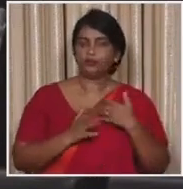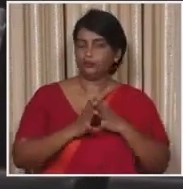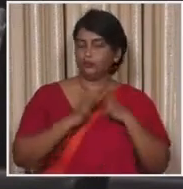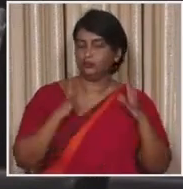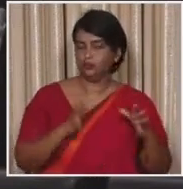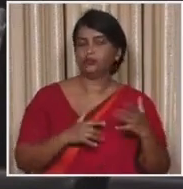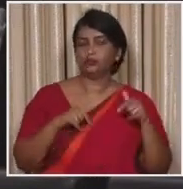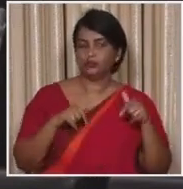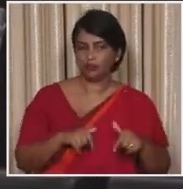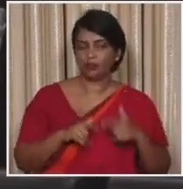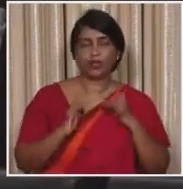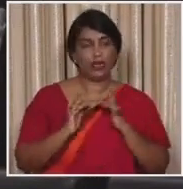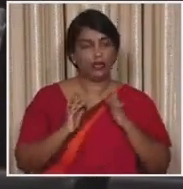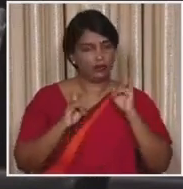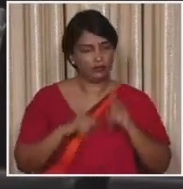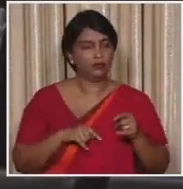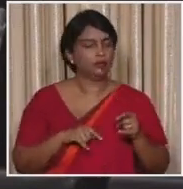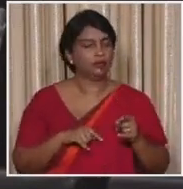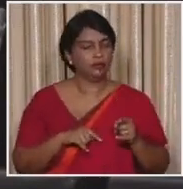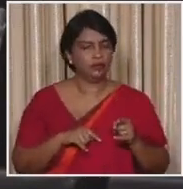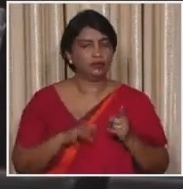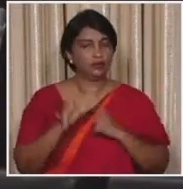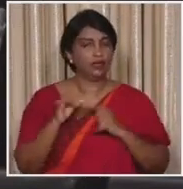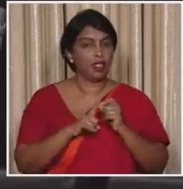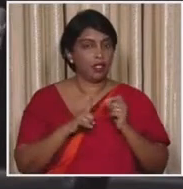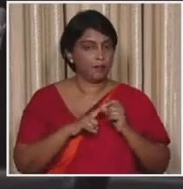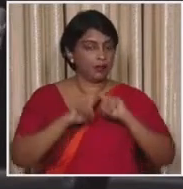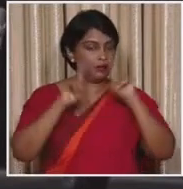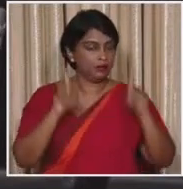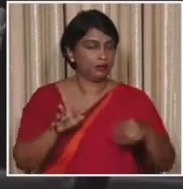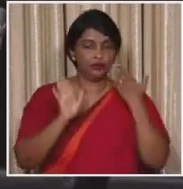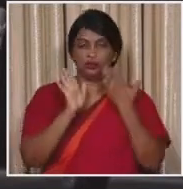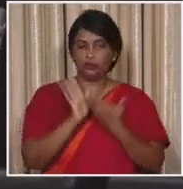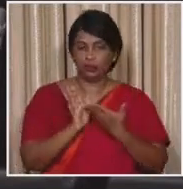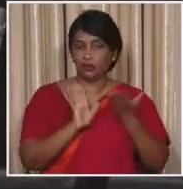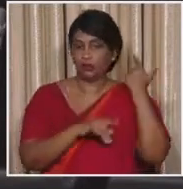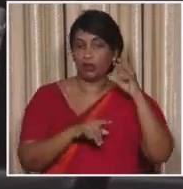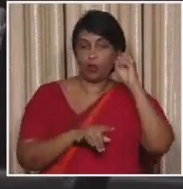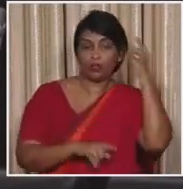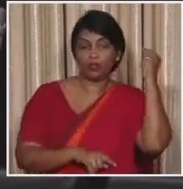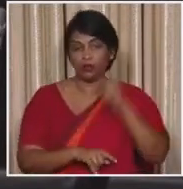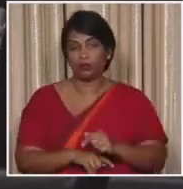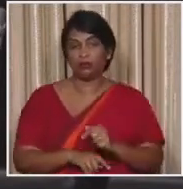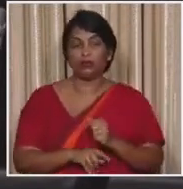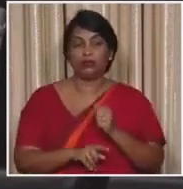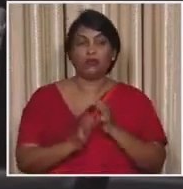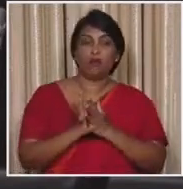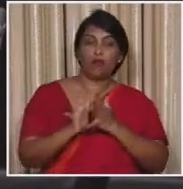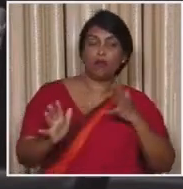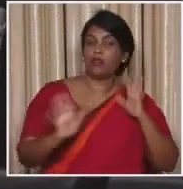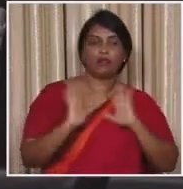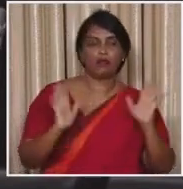மூலம் ஏற்பட்டுள்ளது. அதே போன்று நாம் இணையவழி விண்ணப்ப முறைமையொன்றை ஆரம்பித்துள்ளோம். அது நடைமுறைப்படுத்தப்படும் போது முன்னர்